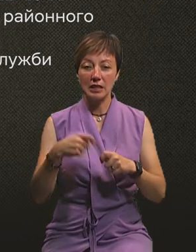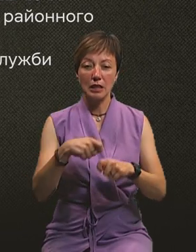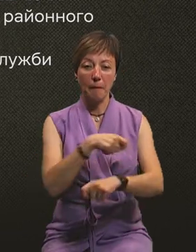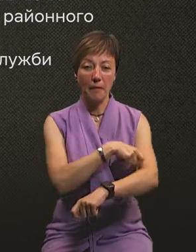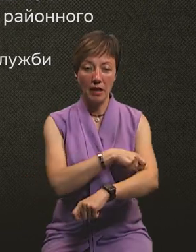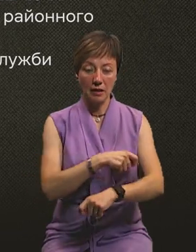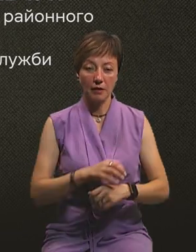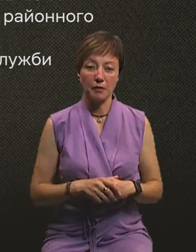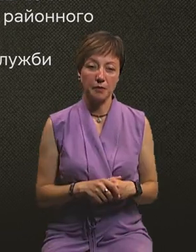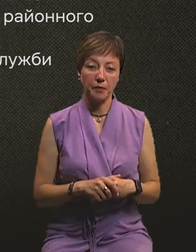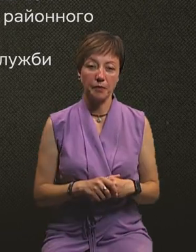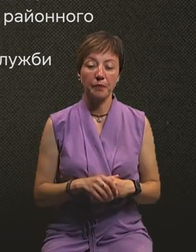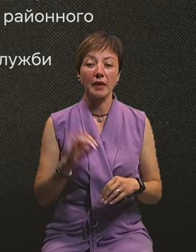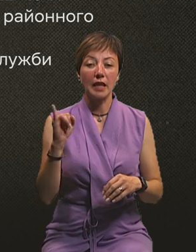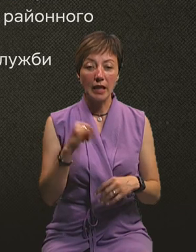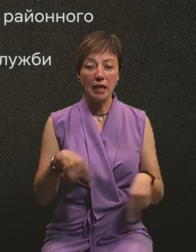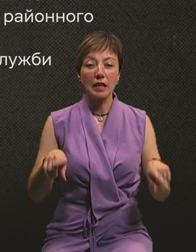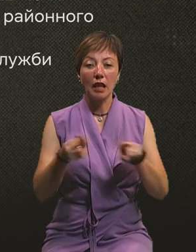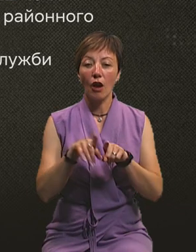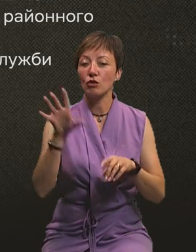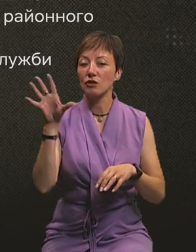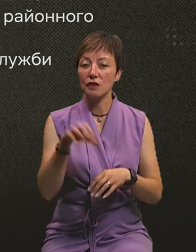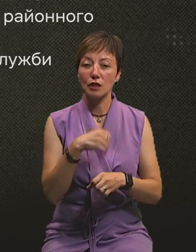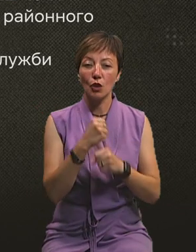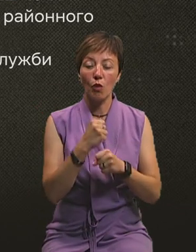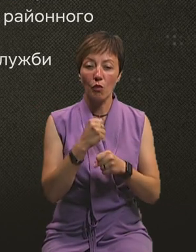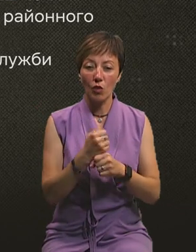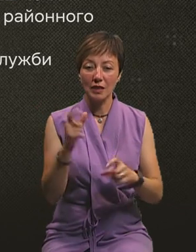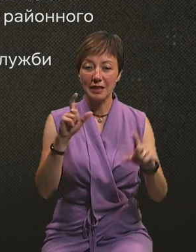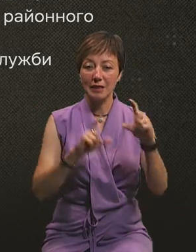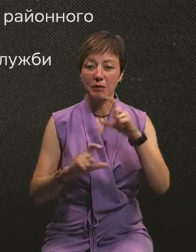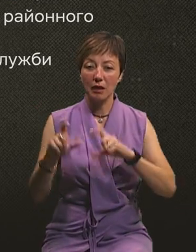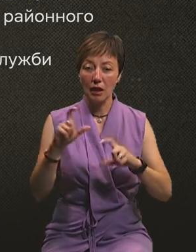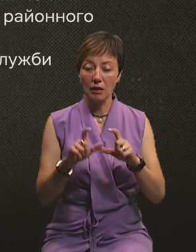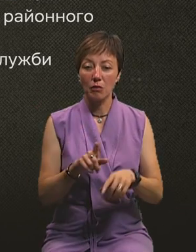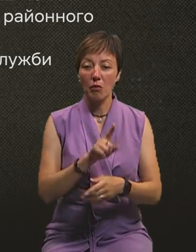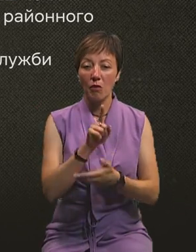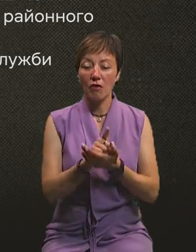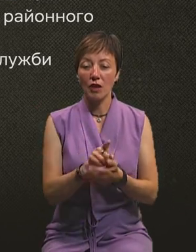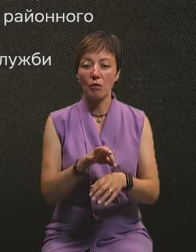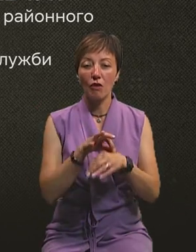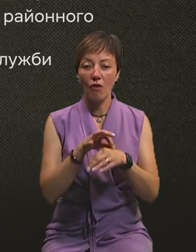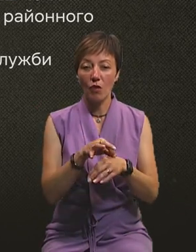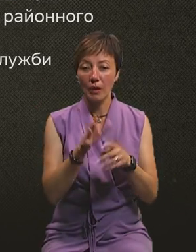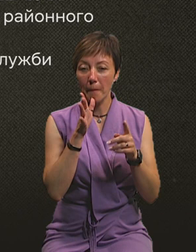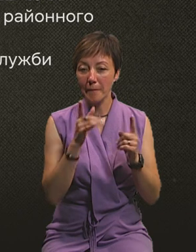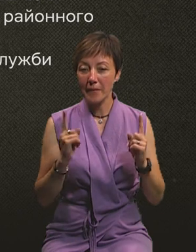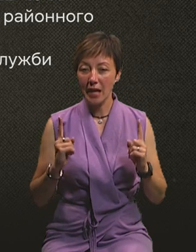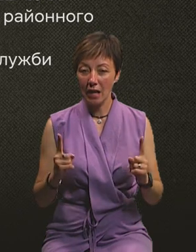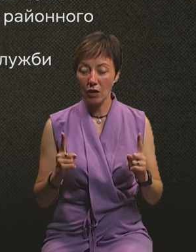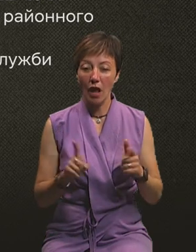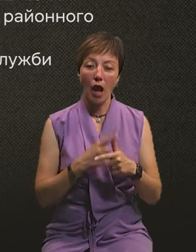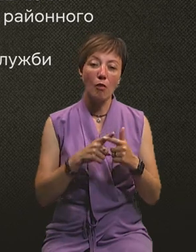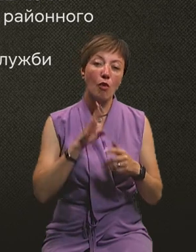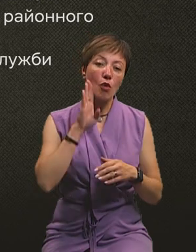оброблювальних площ і також всі роботи з пестицидами хімкатами періоди або